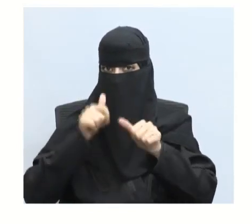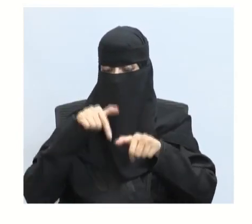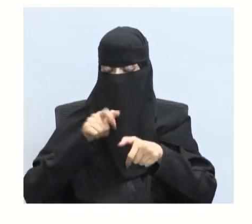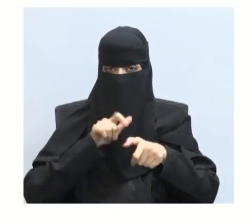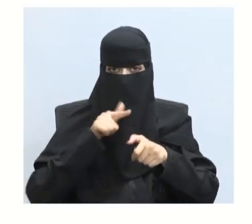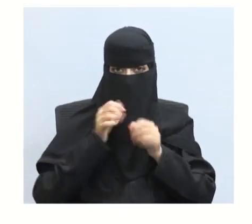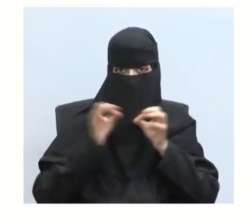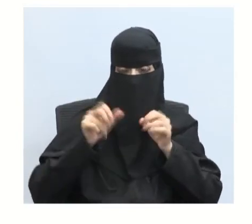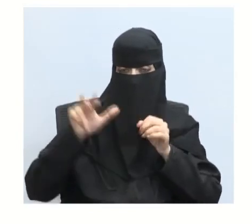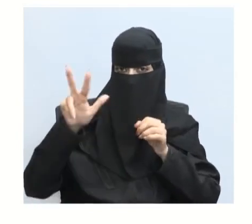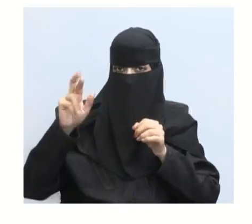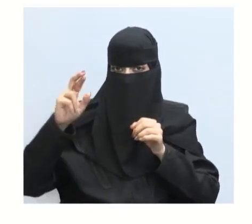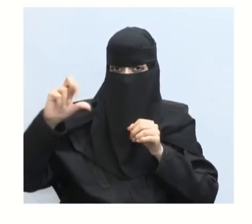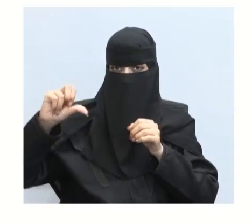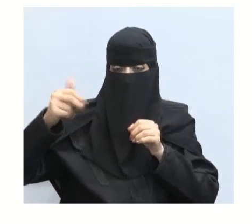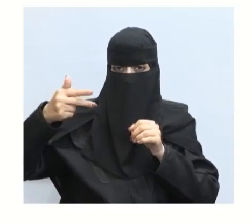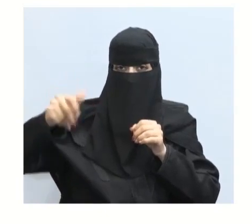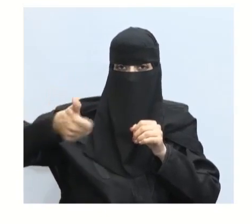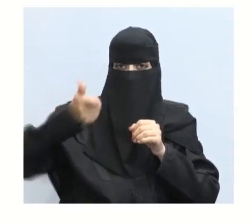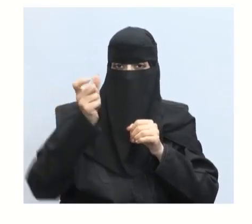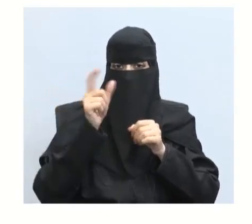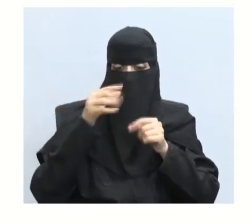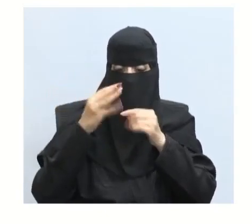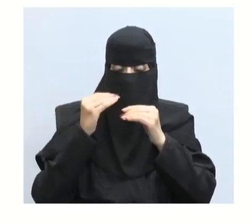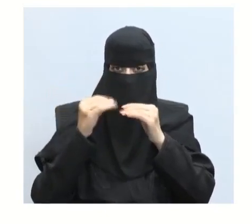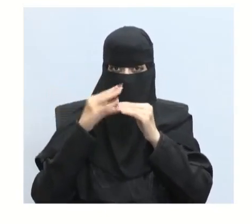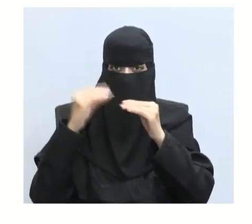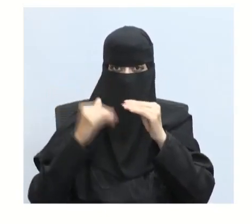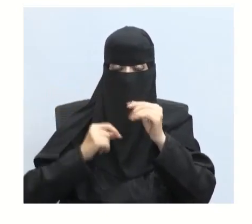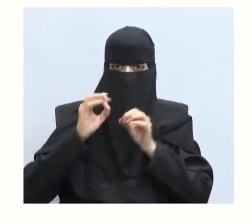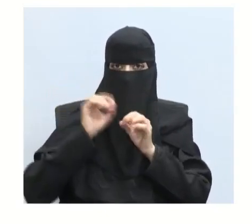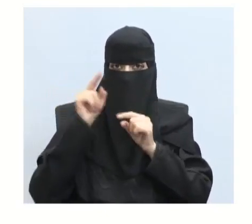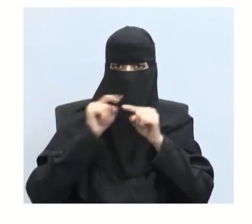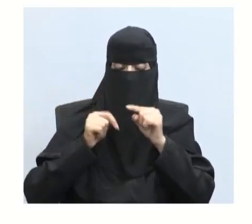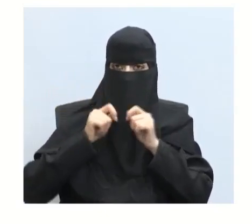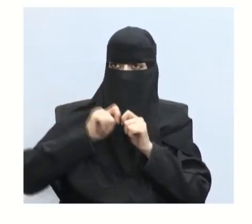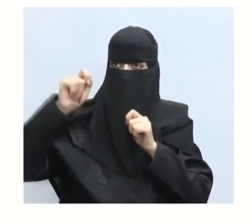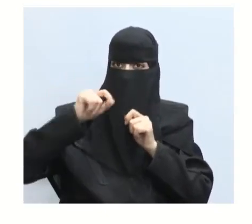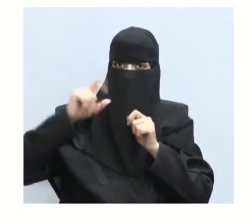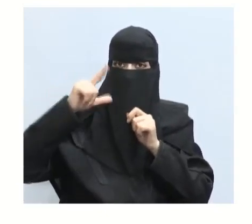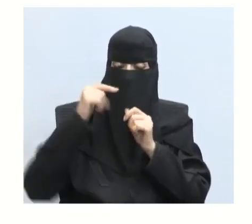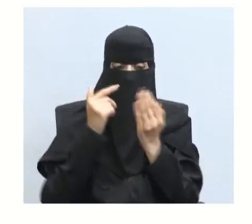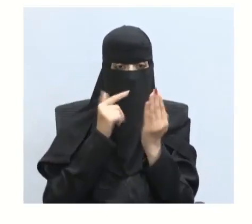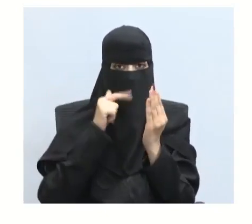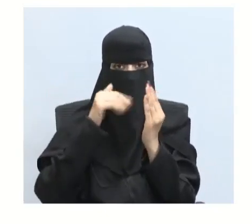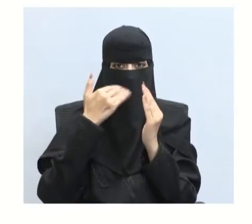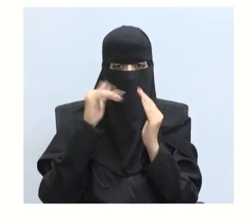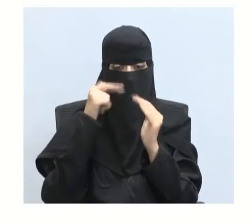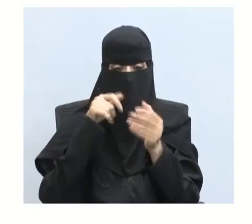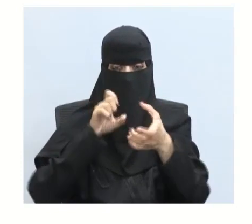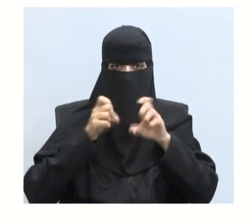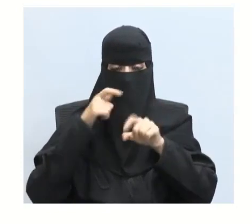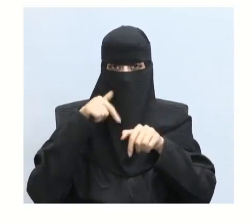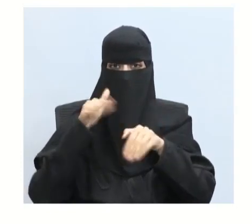نعالج الزوغان الكروي بتقليل نسبه ارتفاع المراه الى نصف قطر تكورها